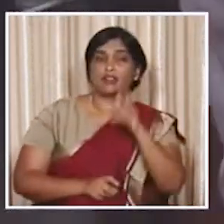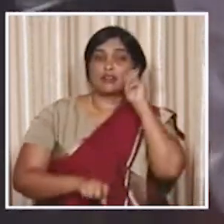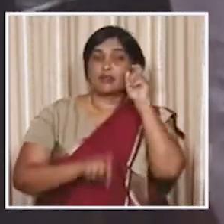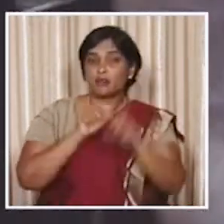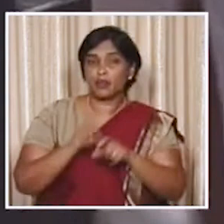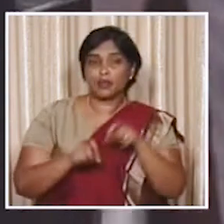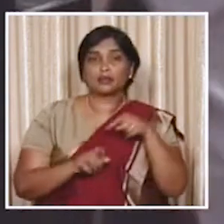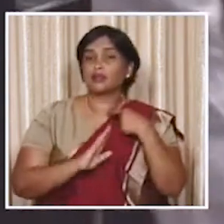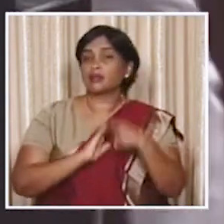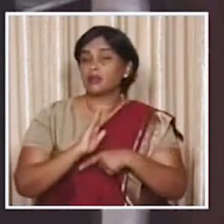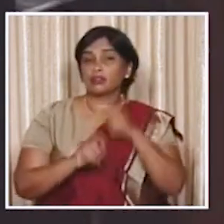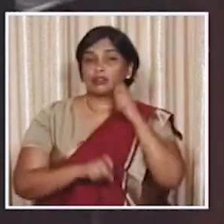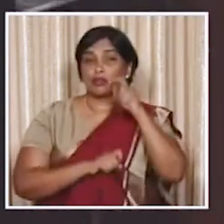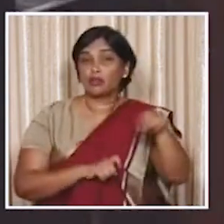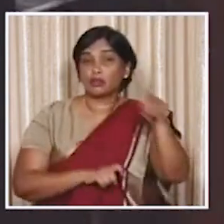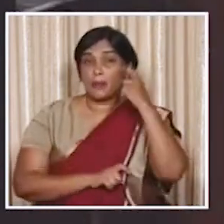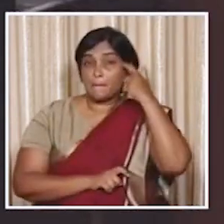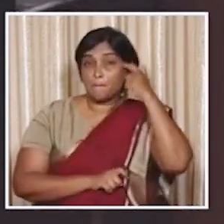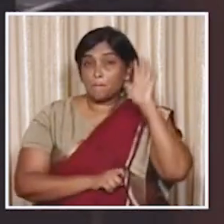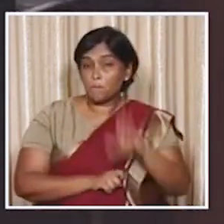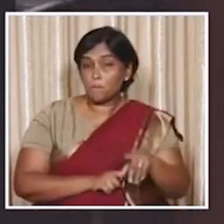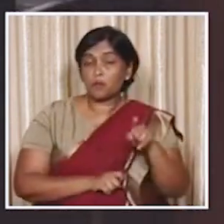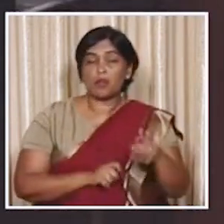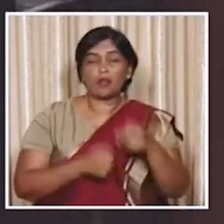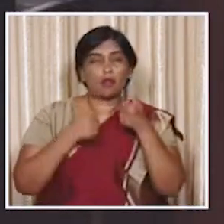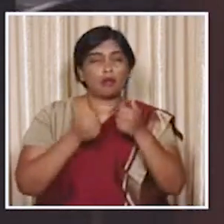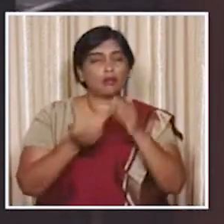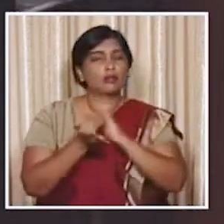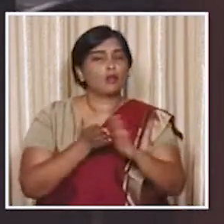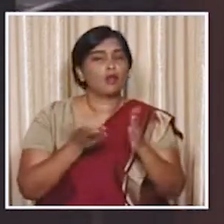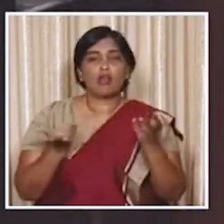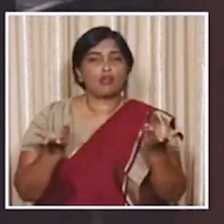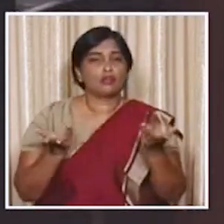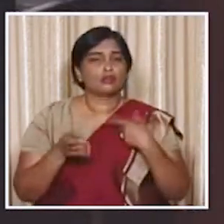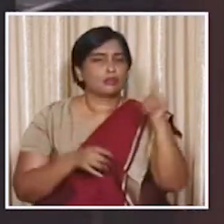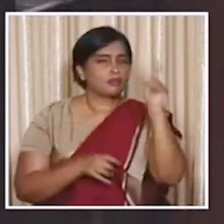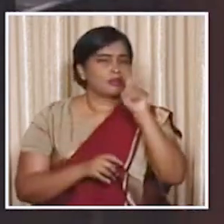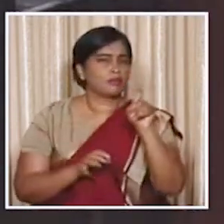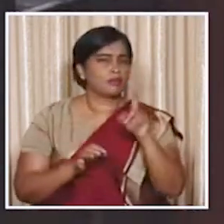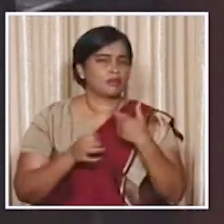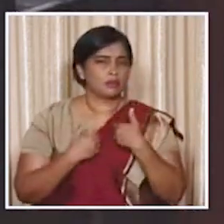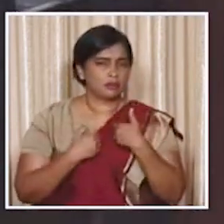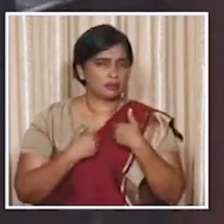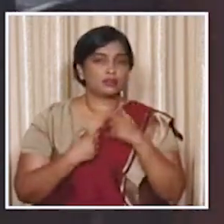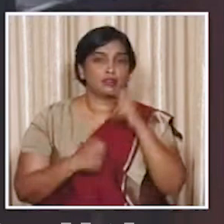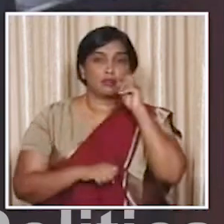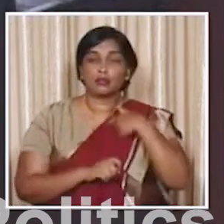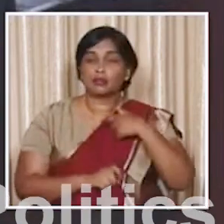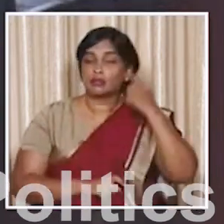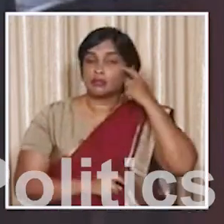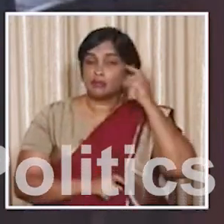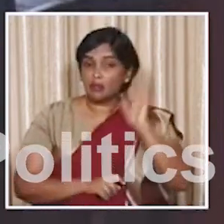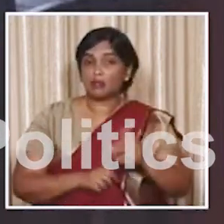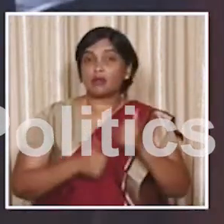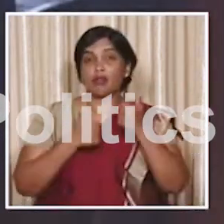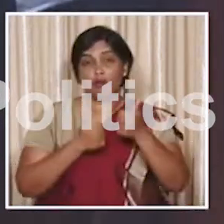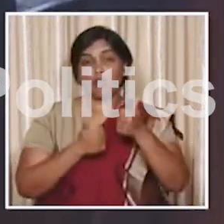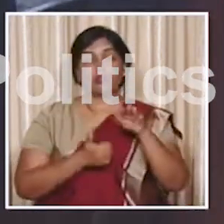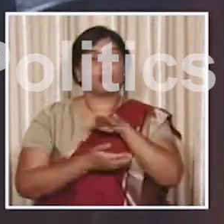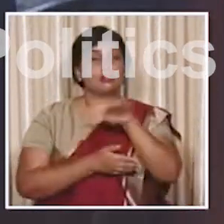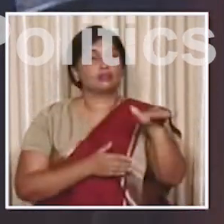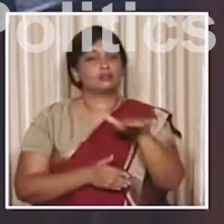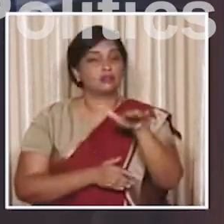minisungeng merate minisu balaporottu era sadarre mukadikine kaya magi prasne merate minisu balaporottu nang sadar na